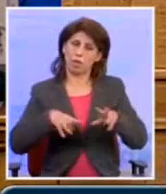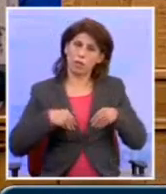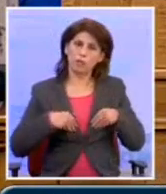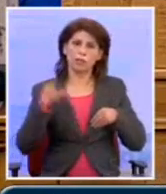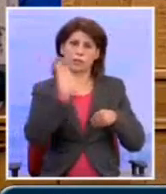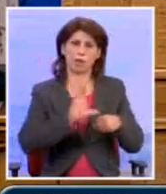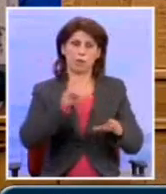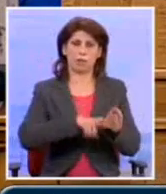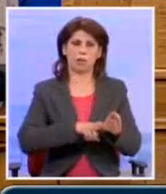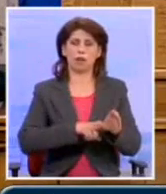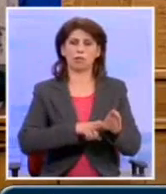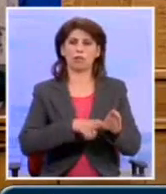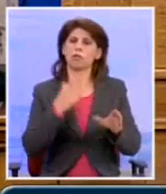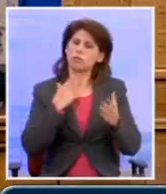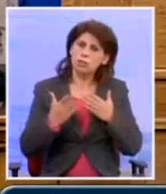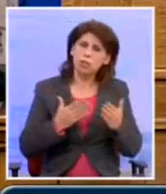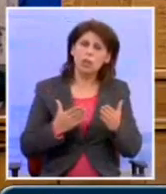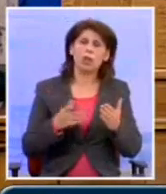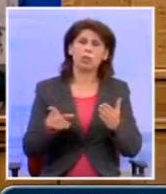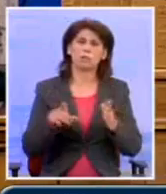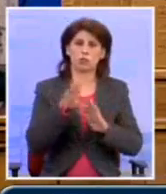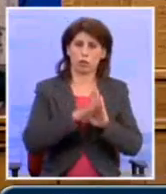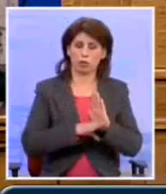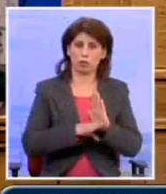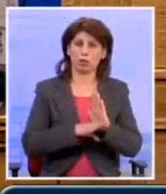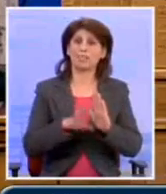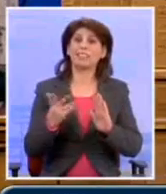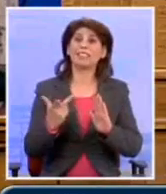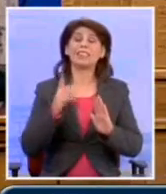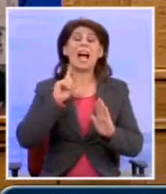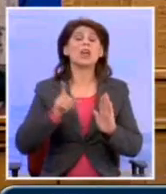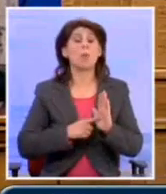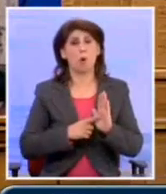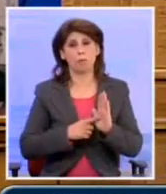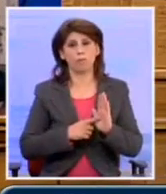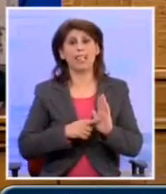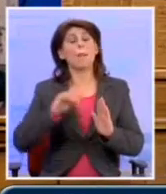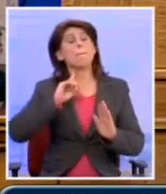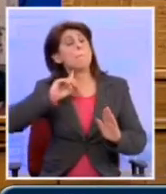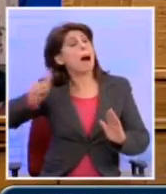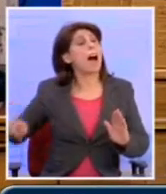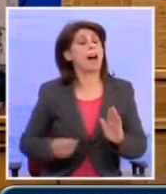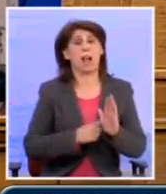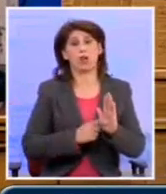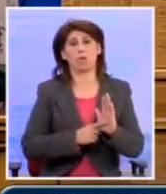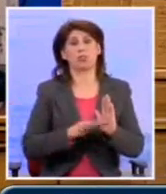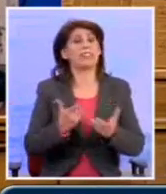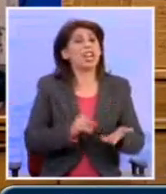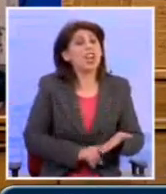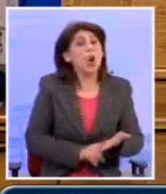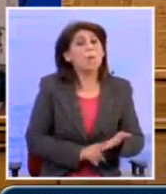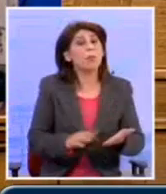Ευρωπαϊκή Ένωση για να είμαστε και της συνεννόηση, σύμφωνα με τον κανονισμό. Τι είναι άνομο, τι είναι παράνομο και τι είναι νόμιμο και